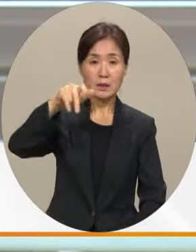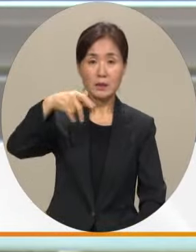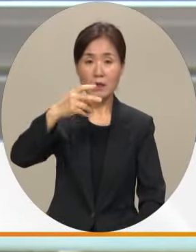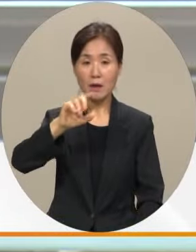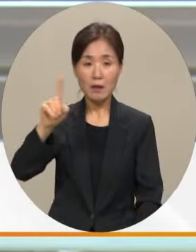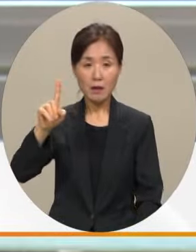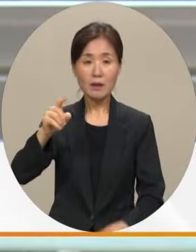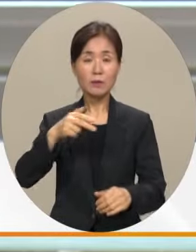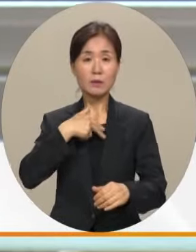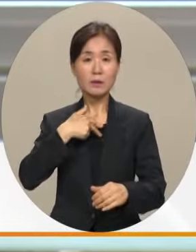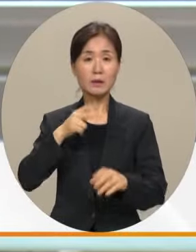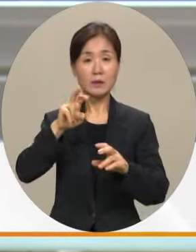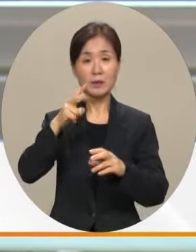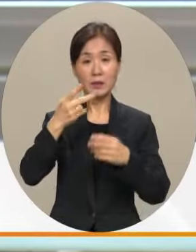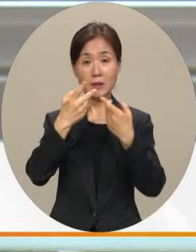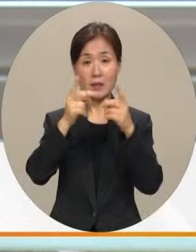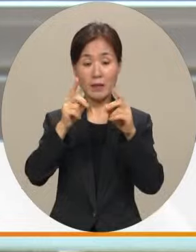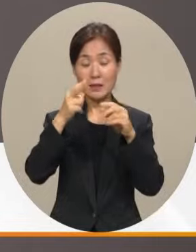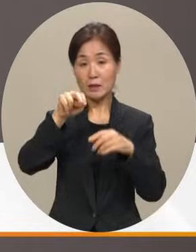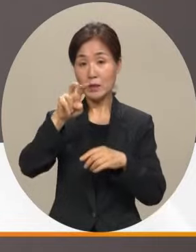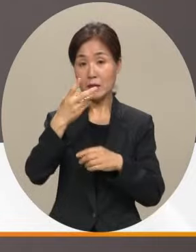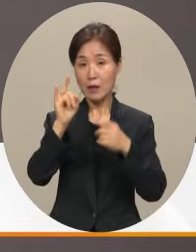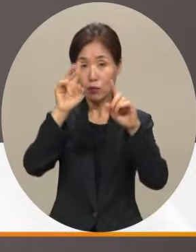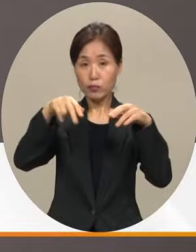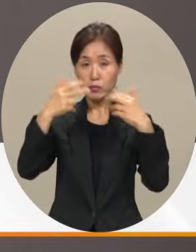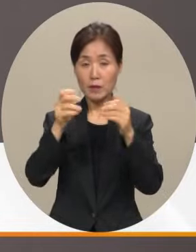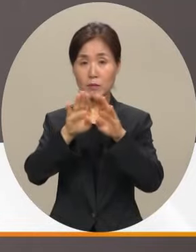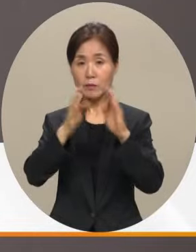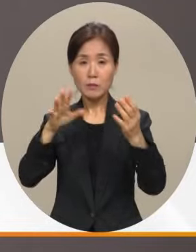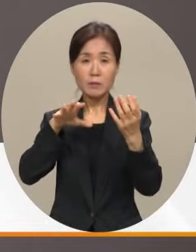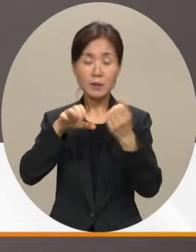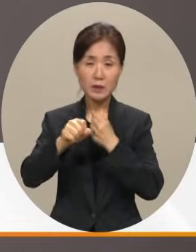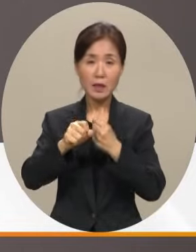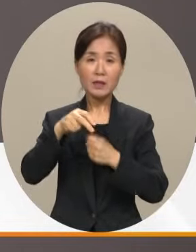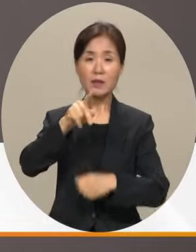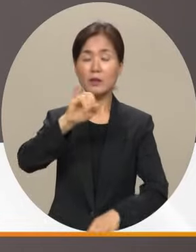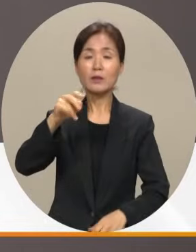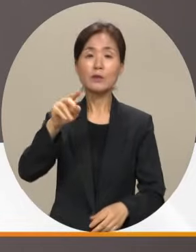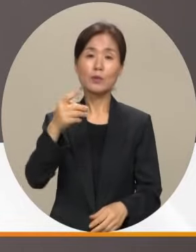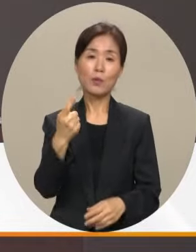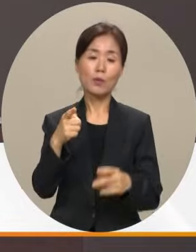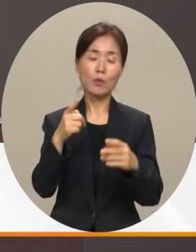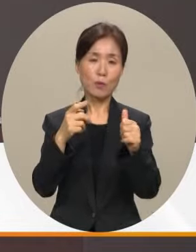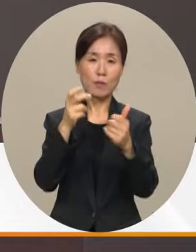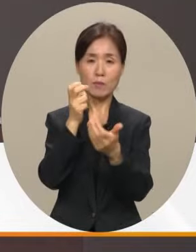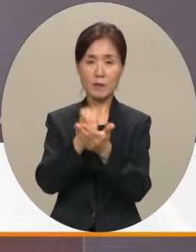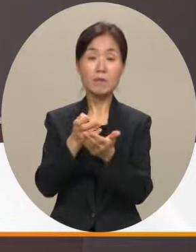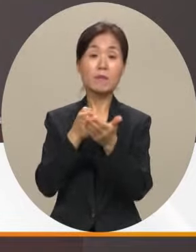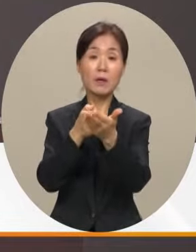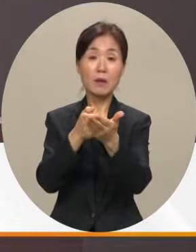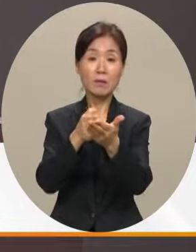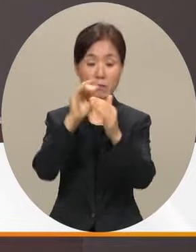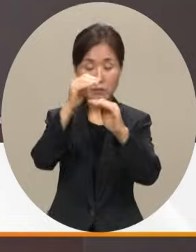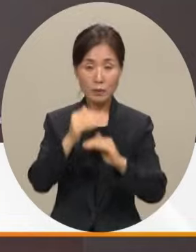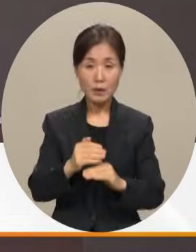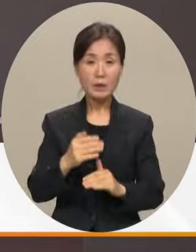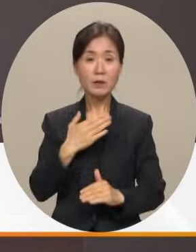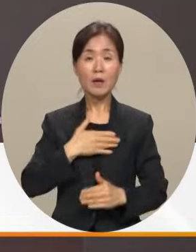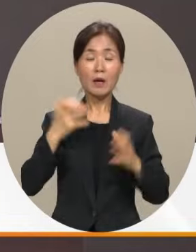국회가 개원하자마자 이른바 서희초 5호법을 발의했습니다. 여기엔 정서적 아동학대를